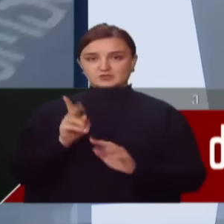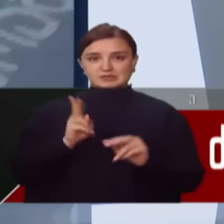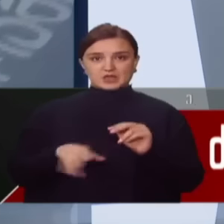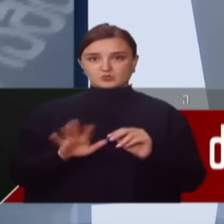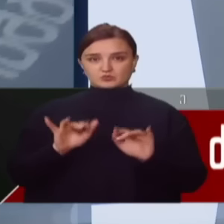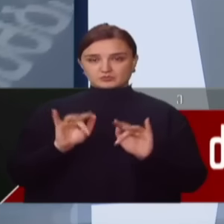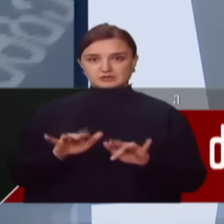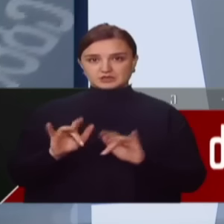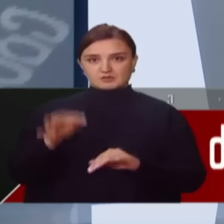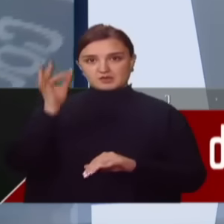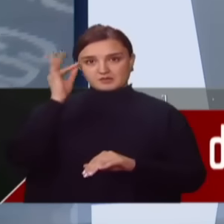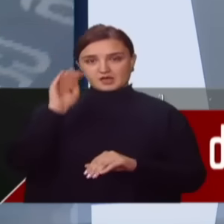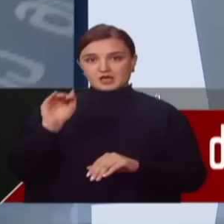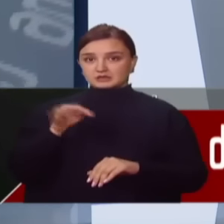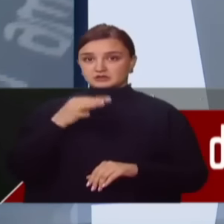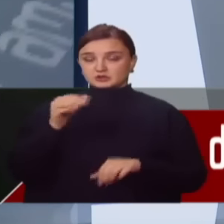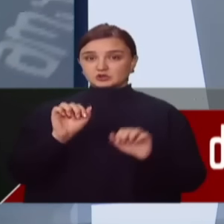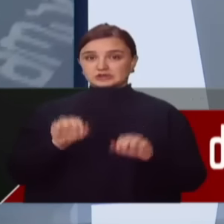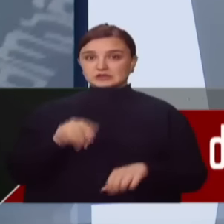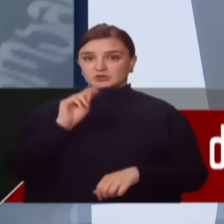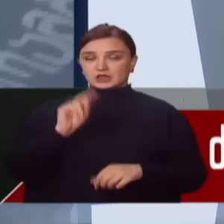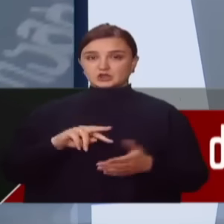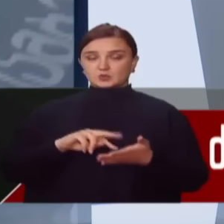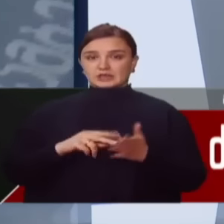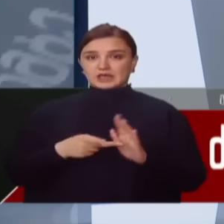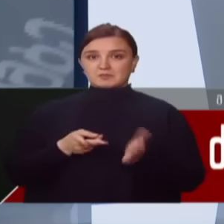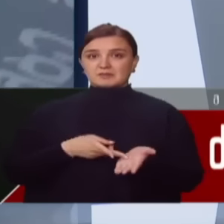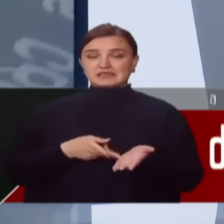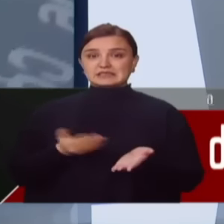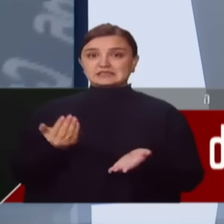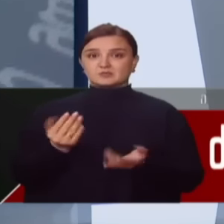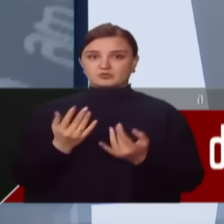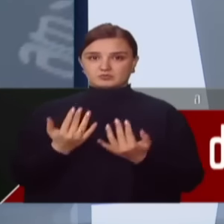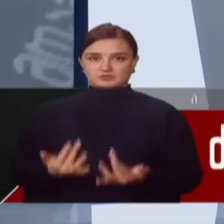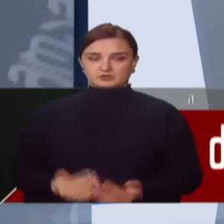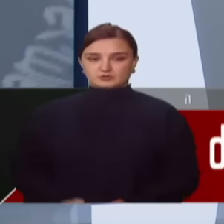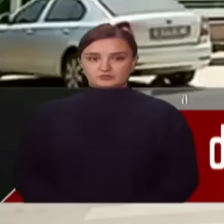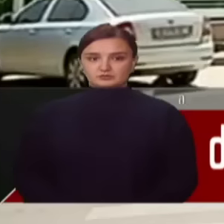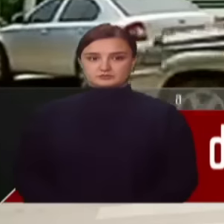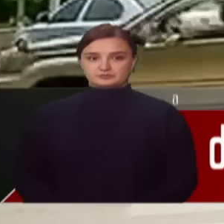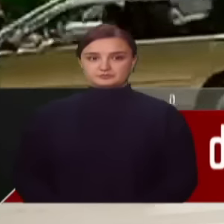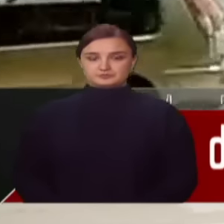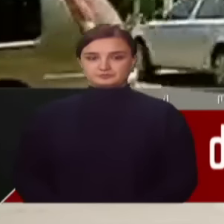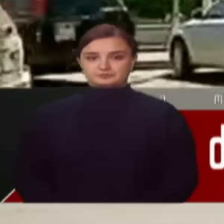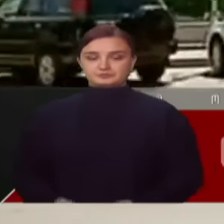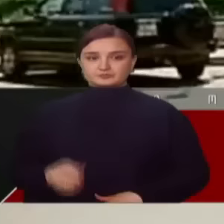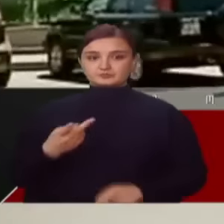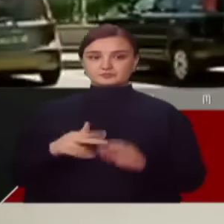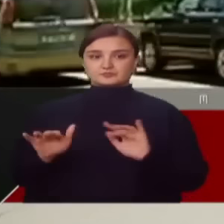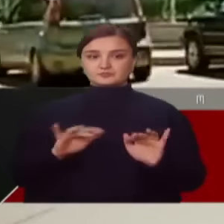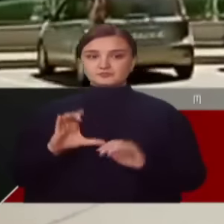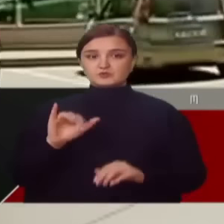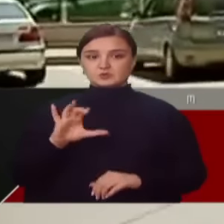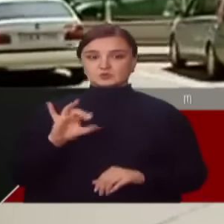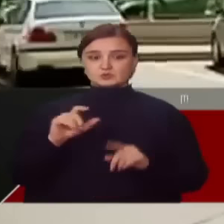დაუსრულებელ საქმეებს ახსენებს და შესაძლო დანაშაულებრივი გეგმის მტკიცებულებებს ითხოვს. სცენარში, რომელზეც სუსი საუბრობს,